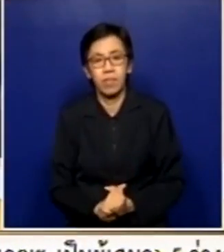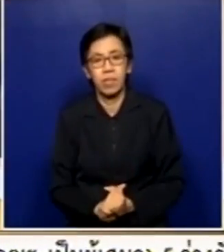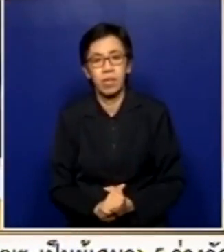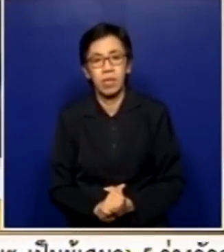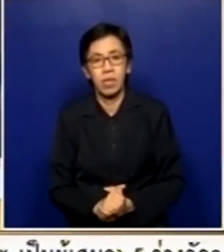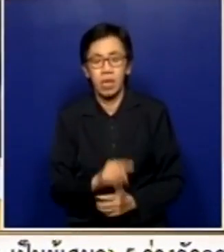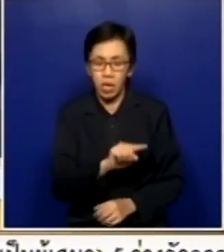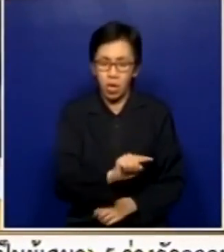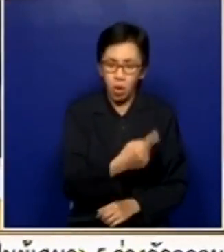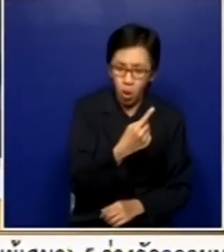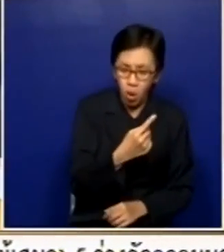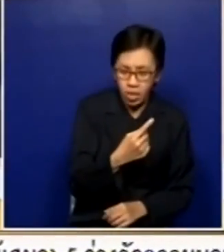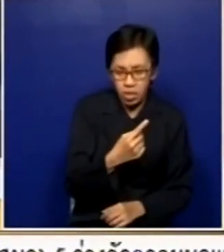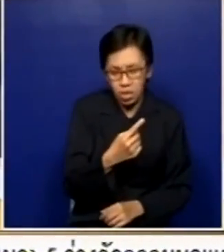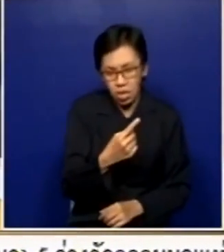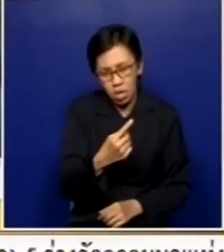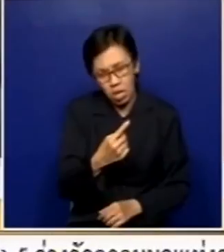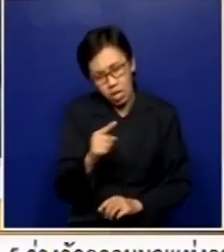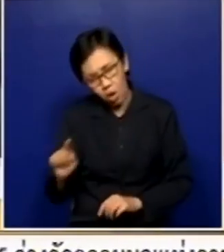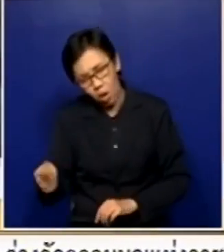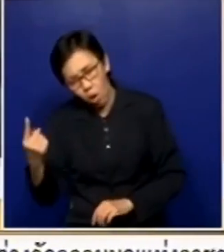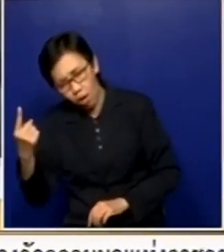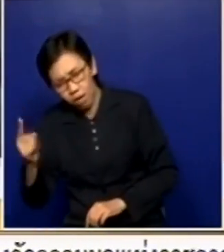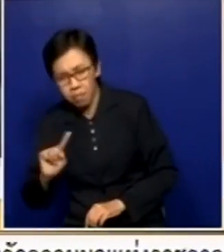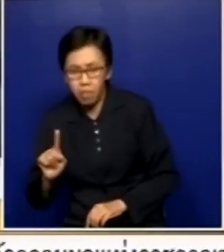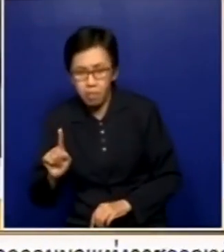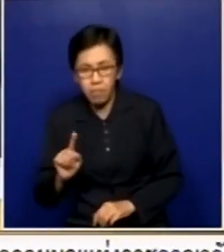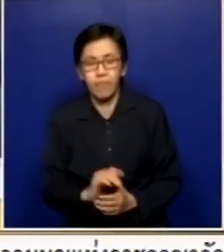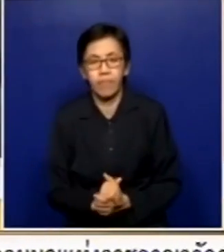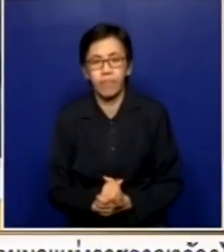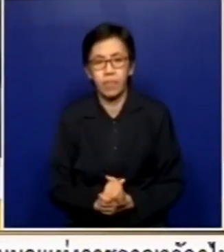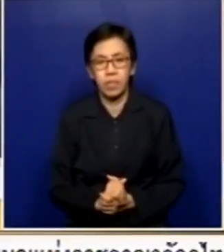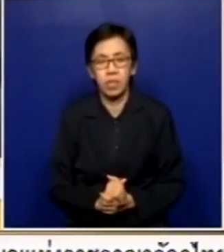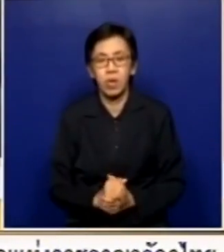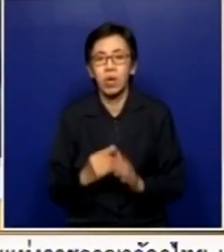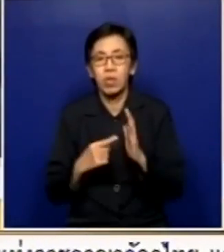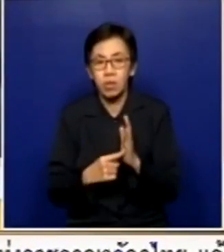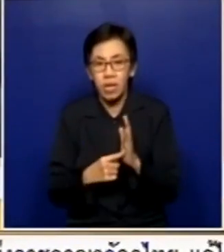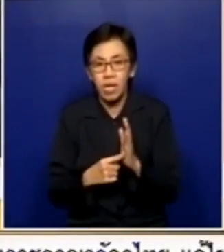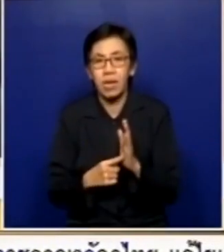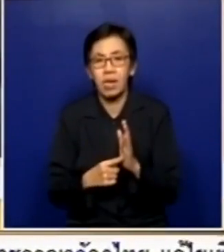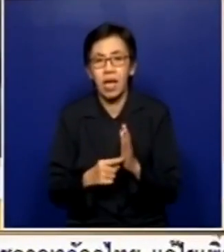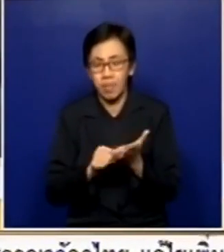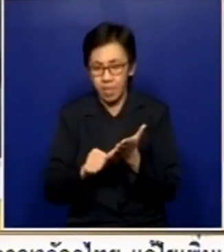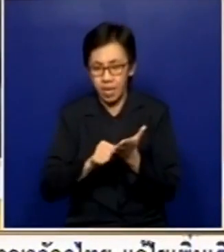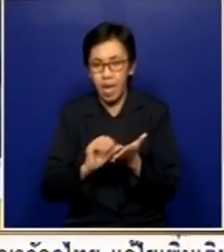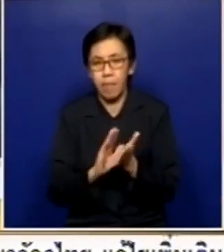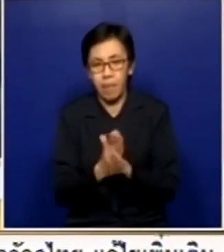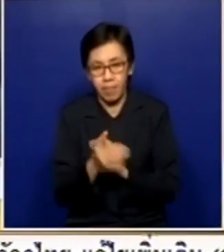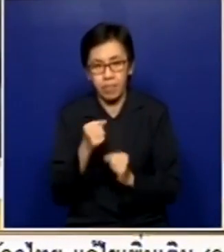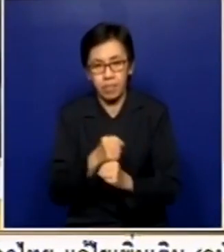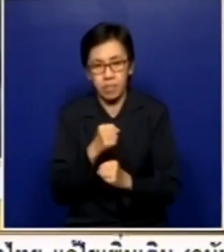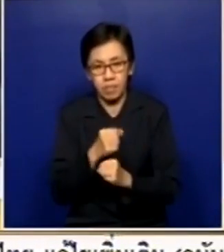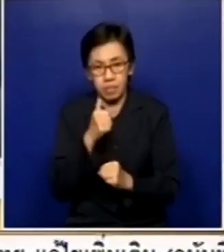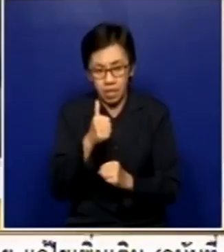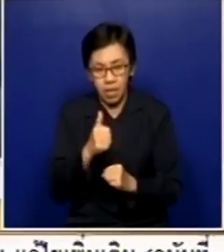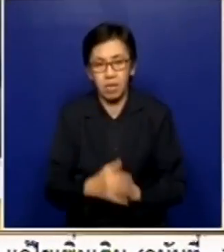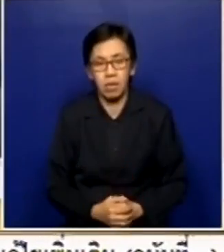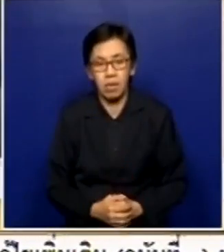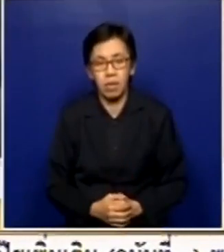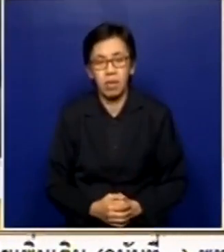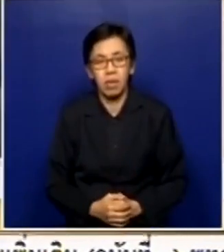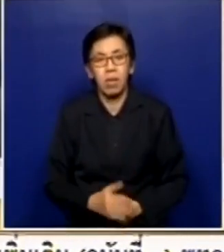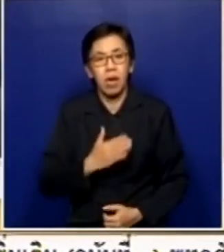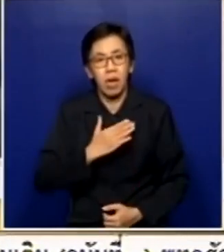มาก่อนหลังอย่างไรแข่งอันนี้มันปรับได้แล้วเชื่อ